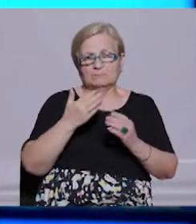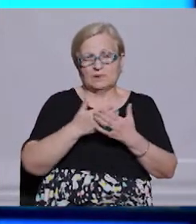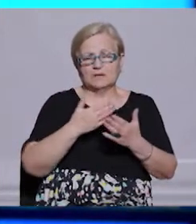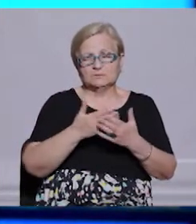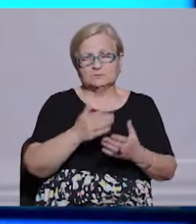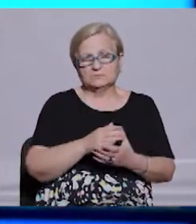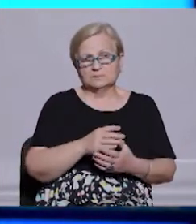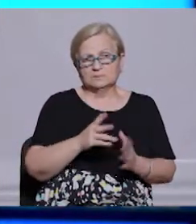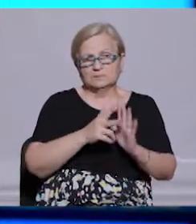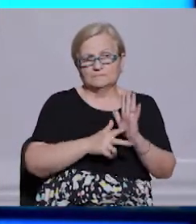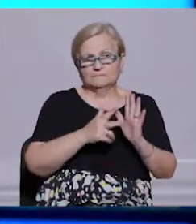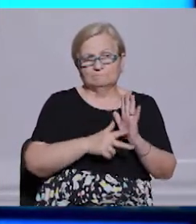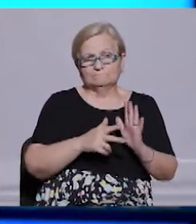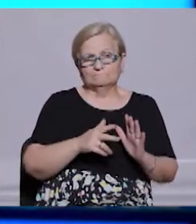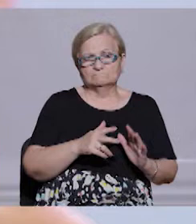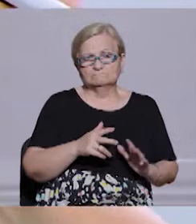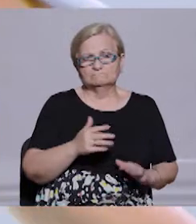მაგალითად,